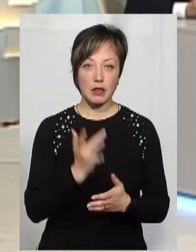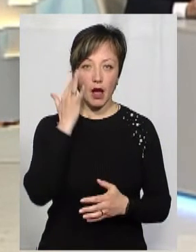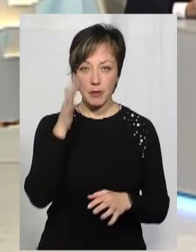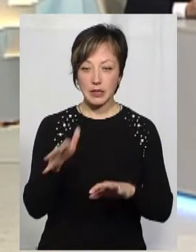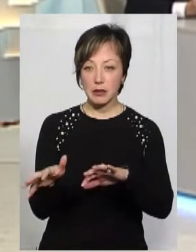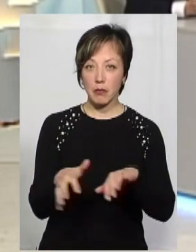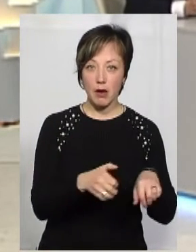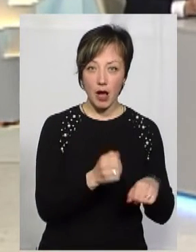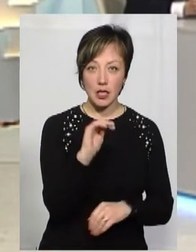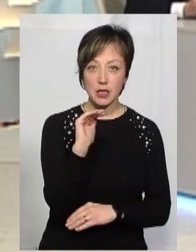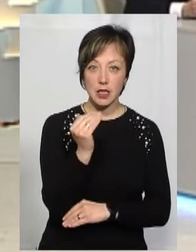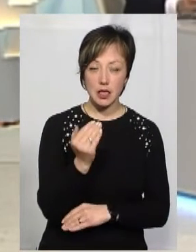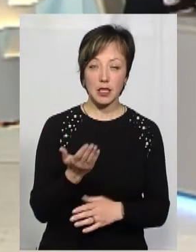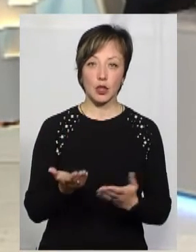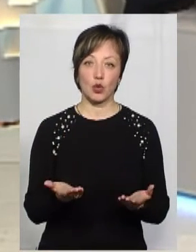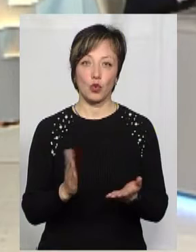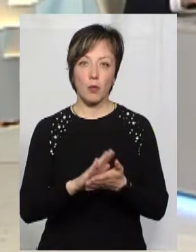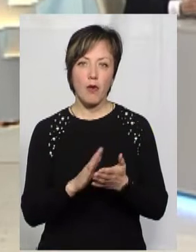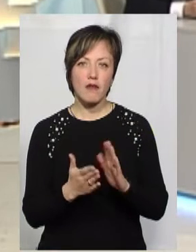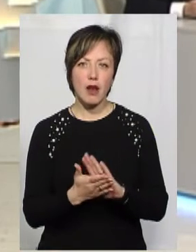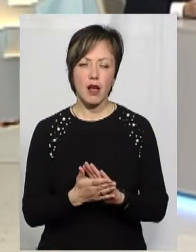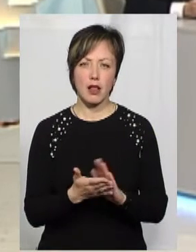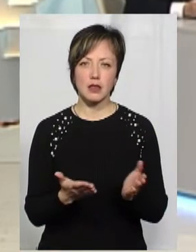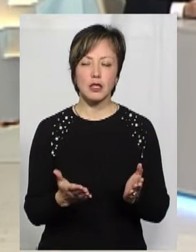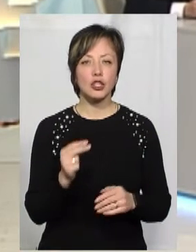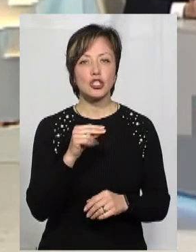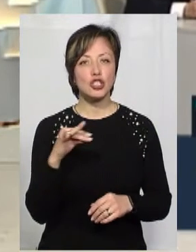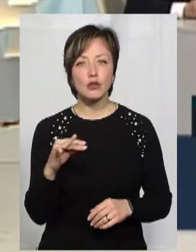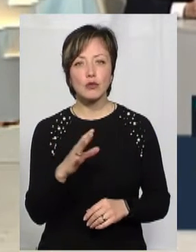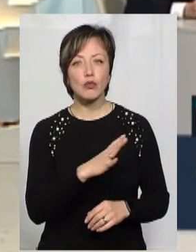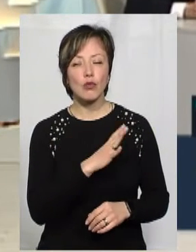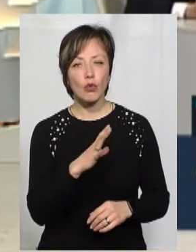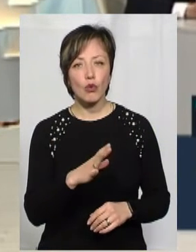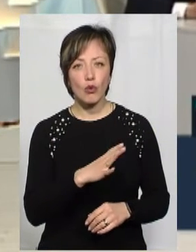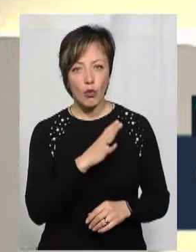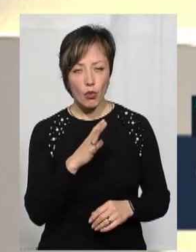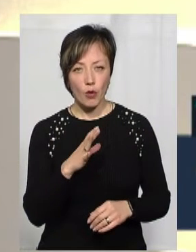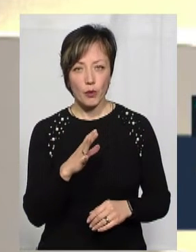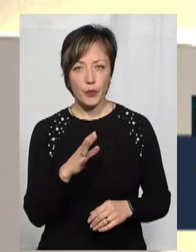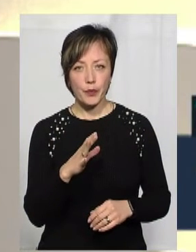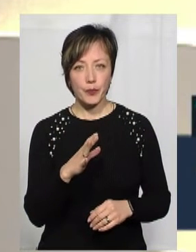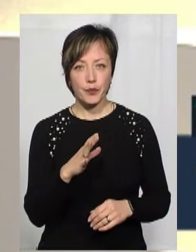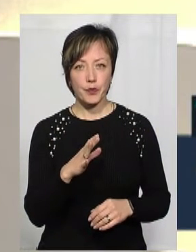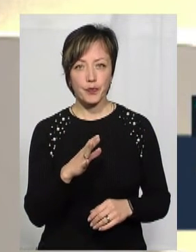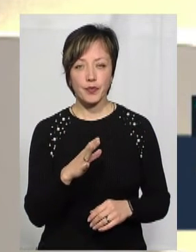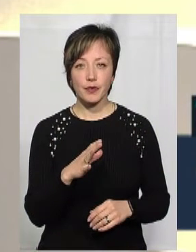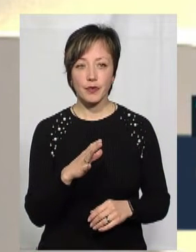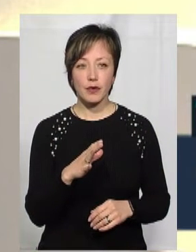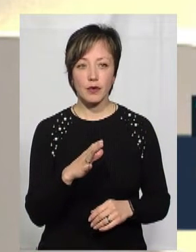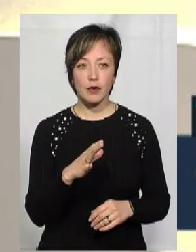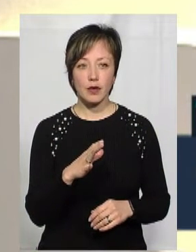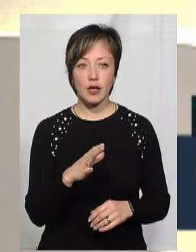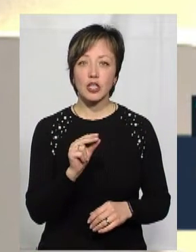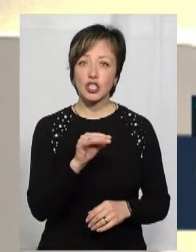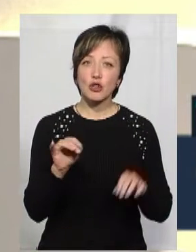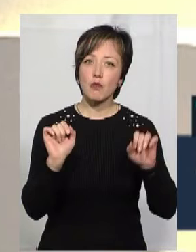намір забрати новонароджену дитину, домовлялися. А чи було взагалі, була можливість